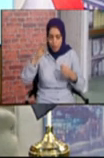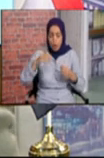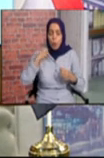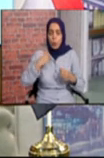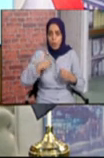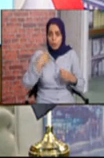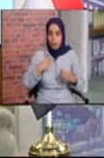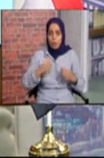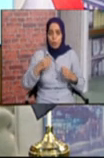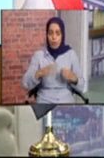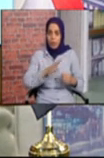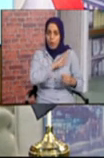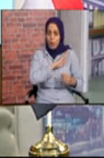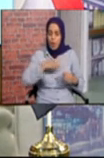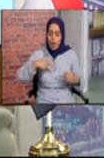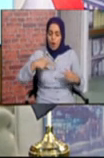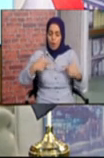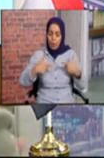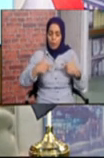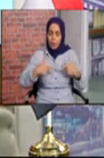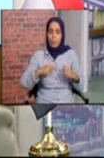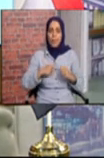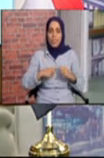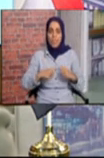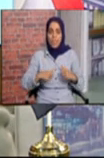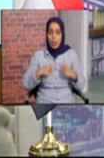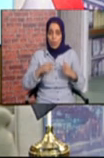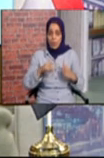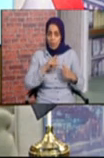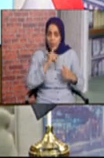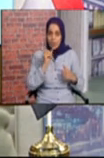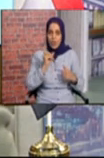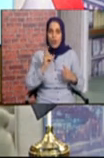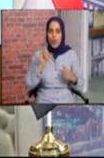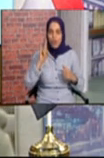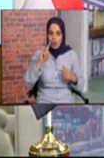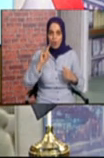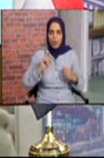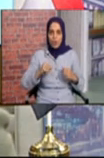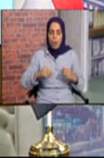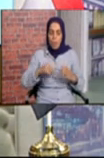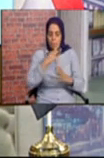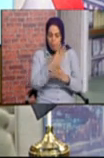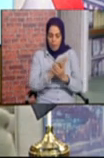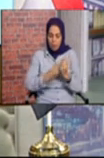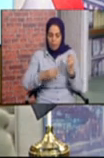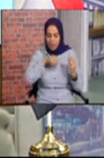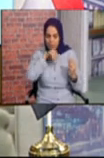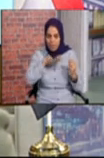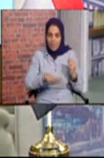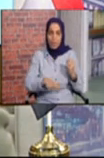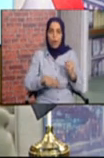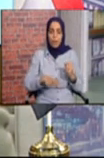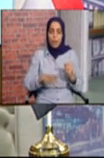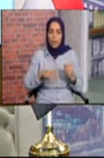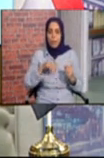والتقدير في حرب أكتوبر المجيدة. صحيح. وفي الشهر الجميل يعني بمولد النبوي الشريف، يعني